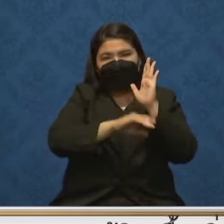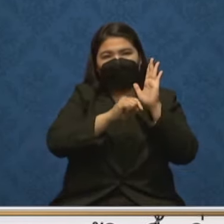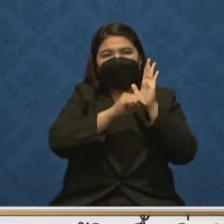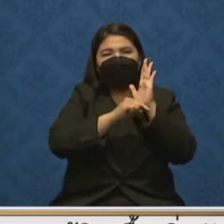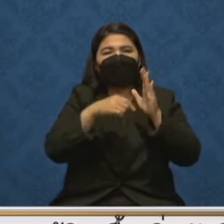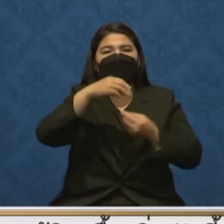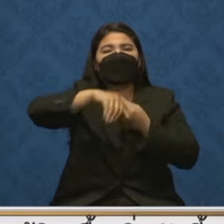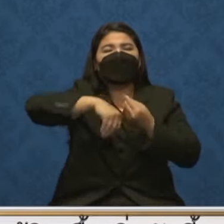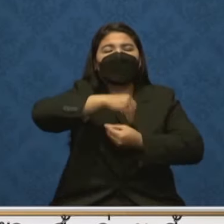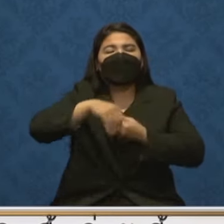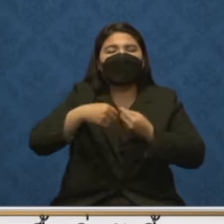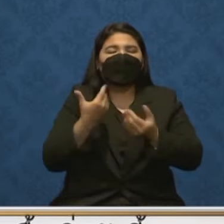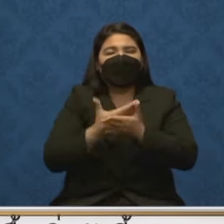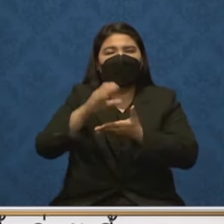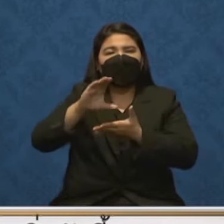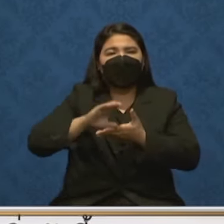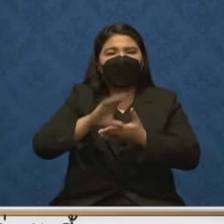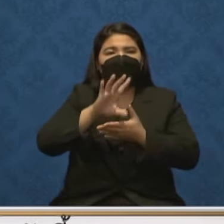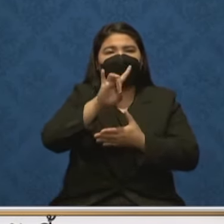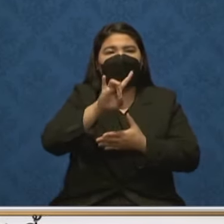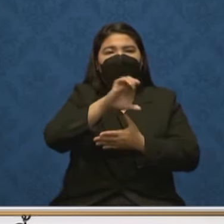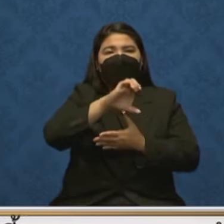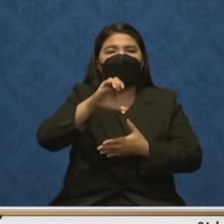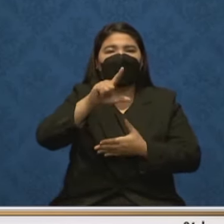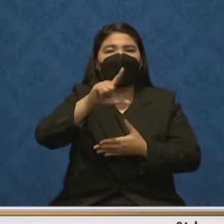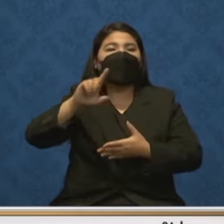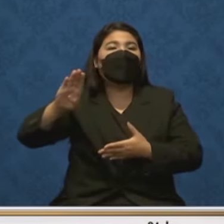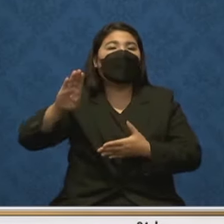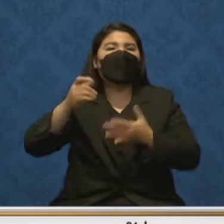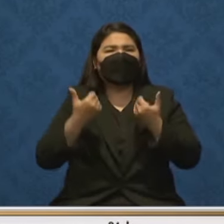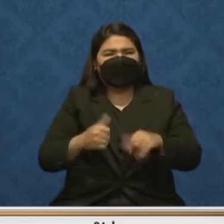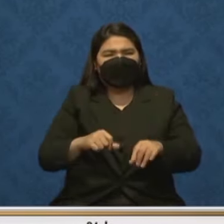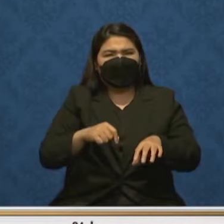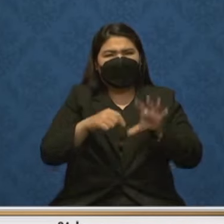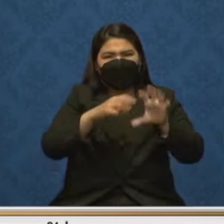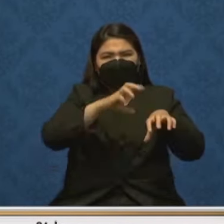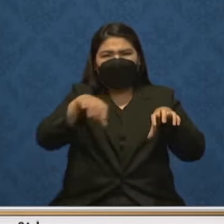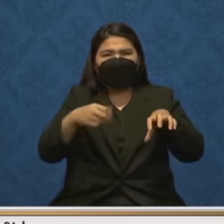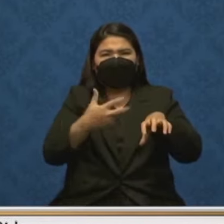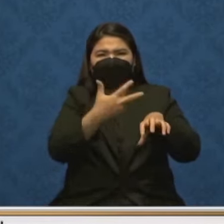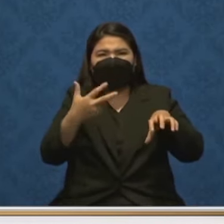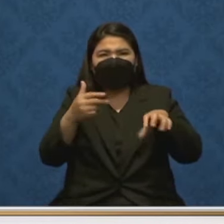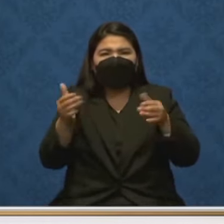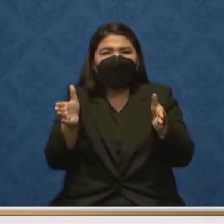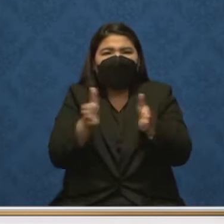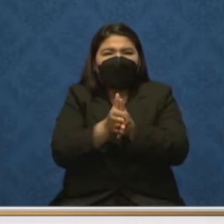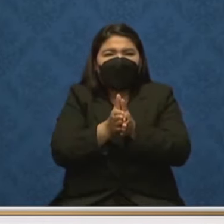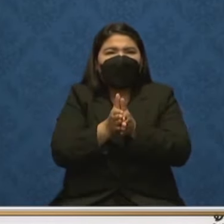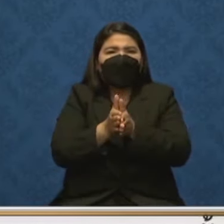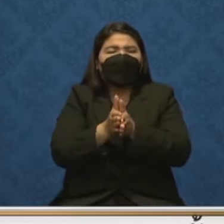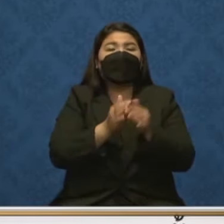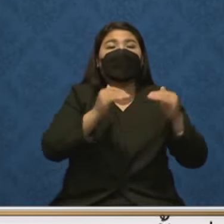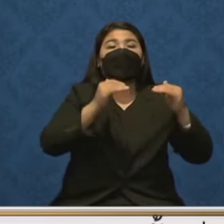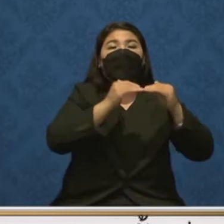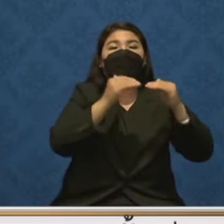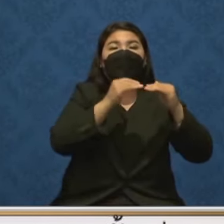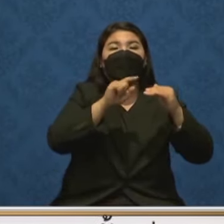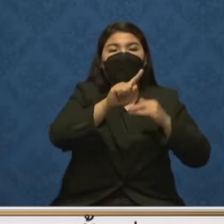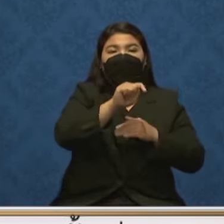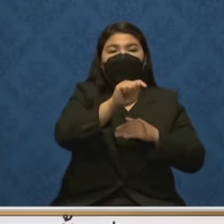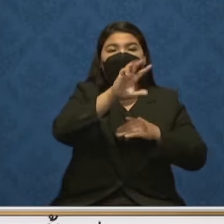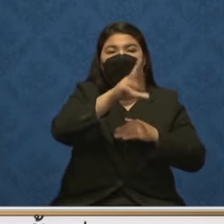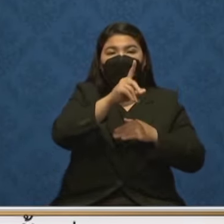เขตเศรษฐกิจของประเทศได้งบ 800ล้านบาทรวม 3หน่วยงานนี้เป็นไปได้อย่างไรคะอ่ะก็เข้ากับงบตำรวจตระเวน